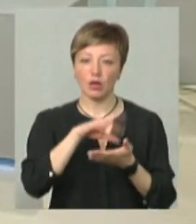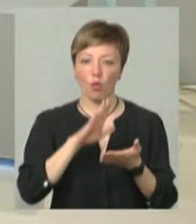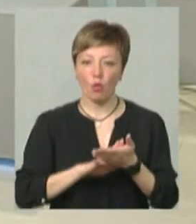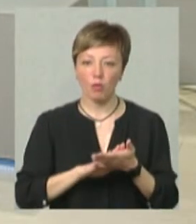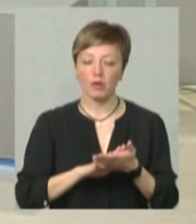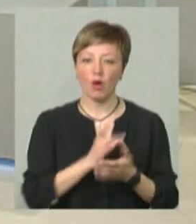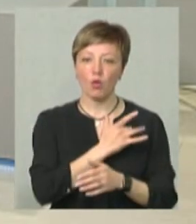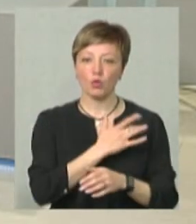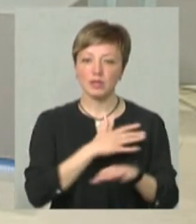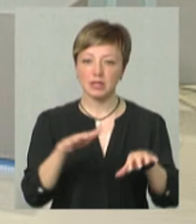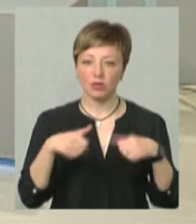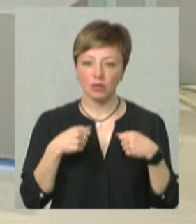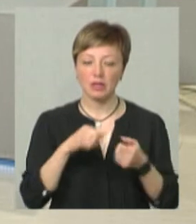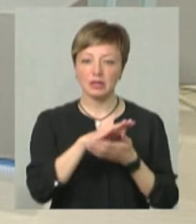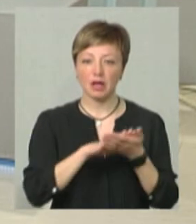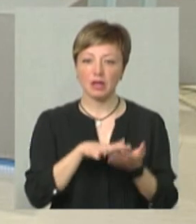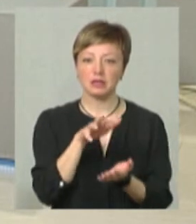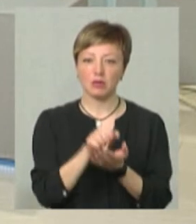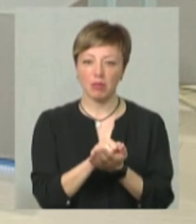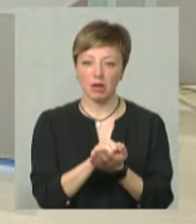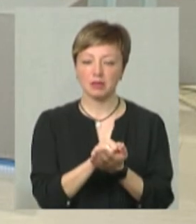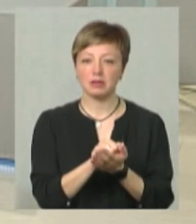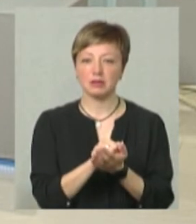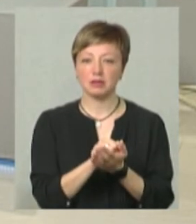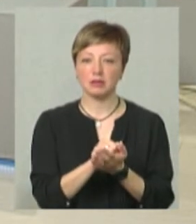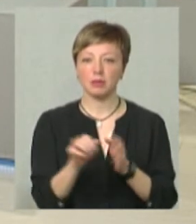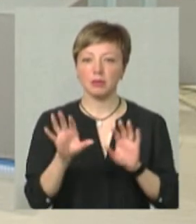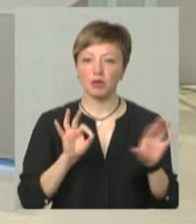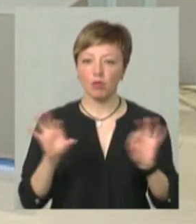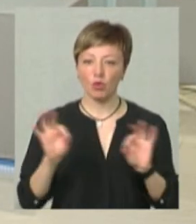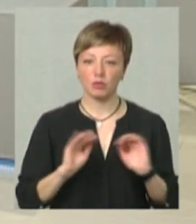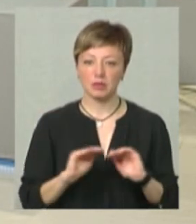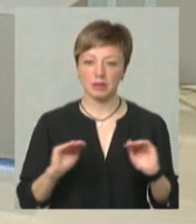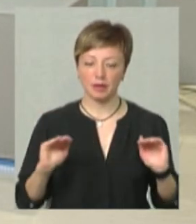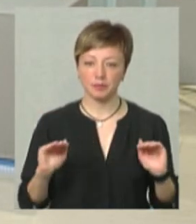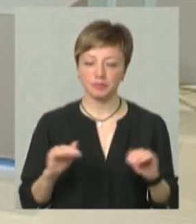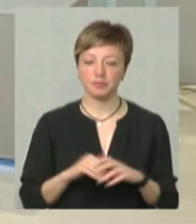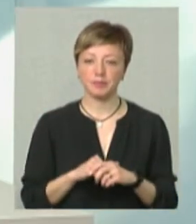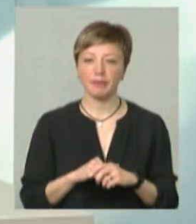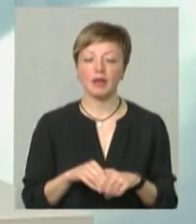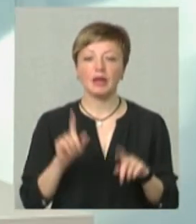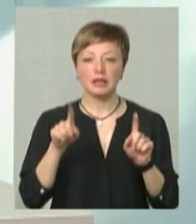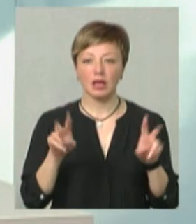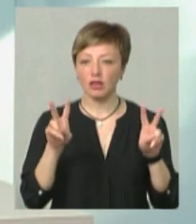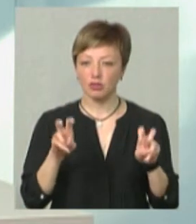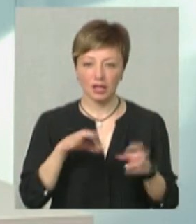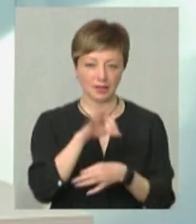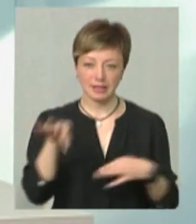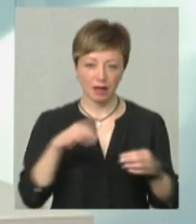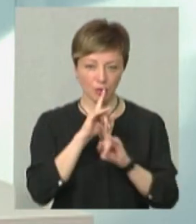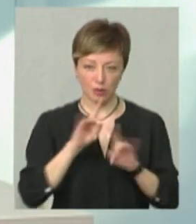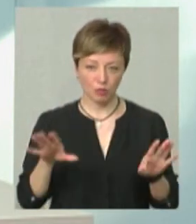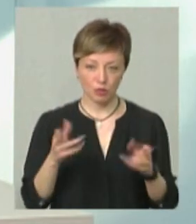як усиновителі і вже далі займатися взаємопідбором дітей. Тобто те навчання, воно не буде зайвим